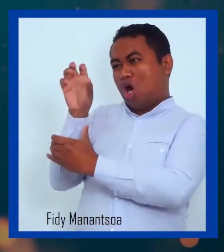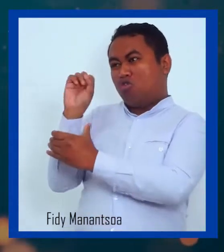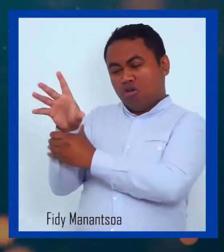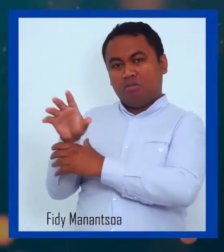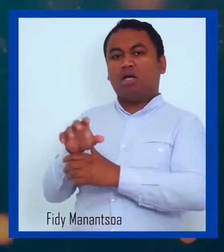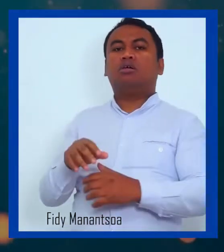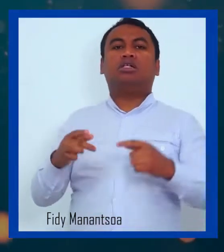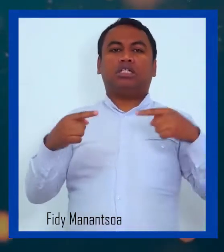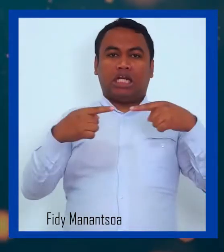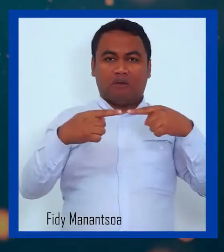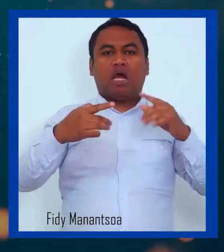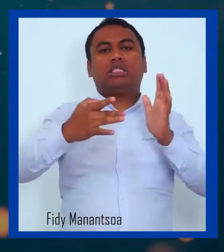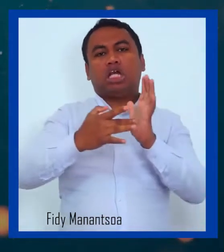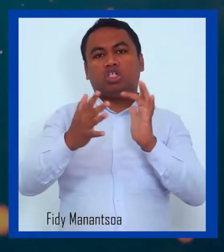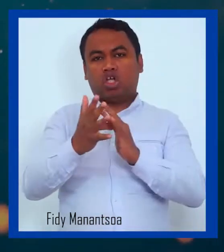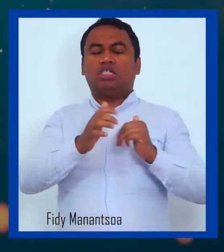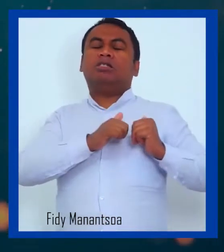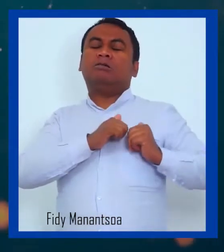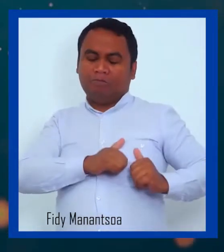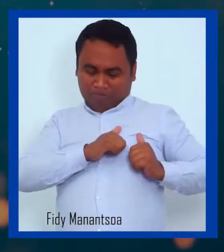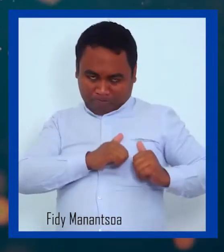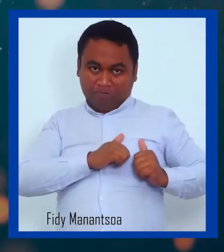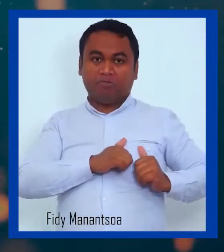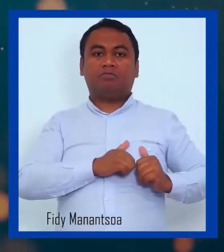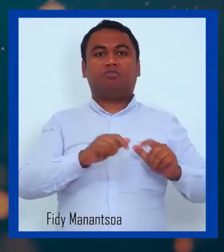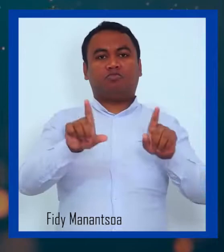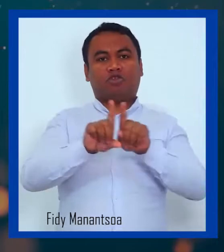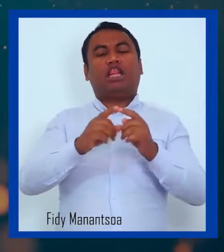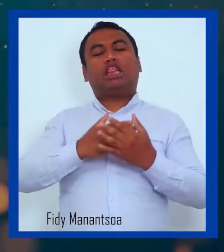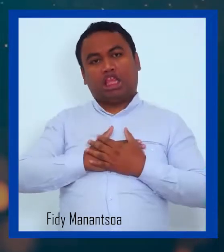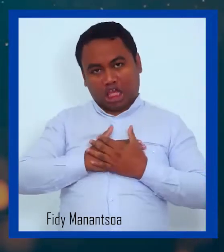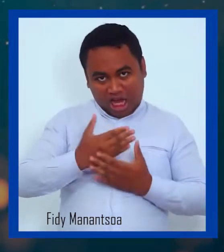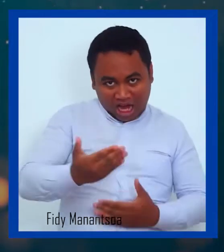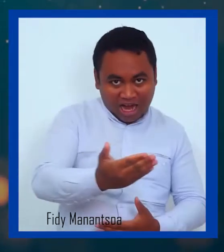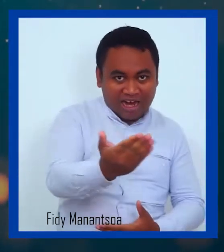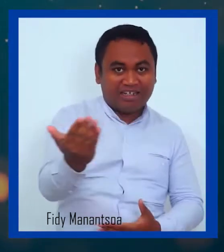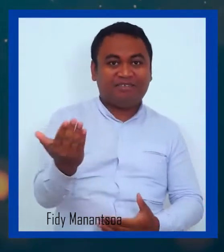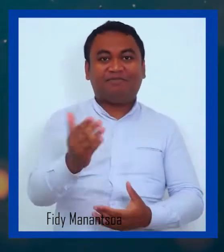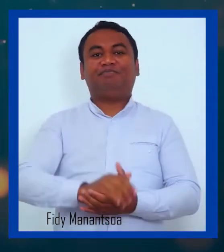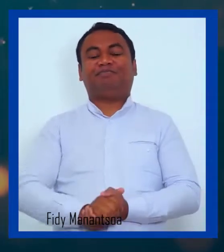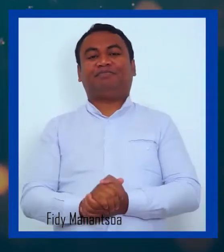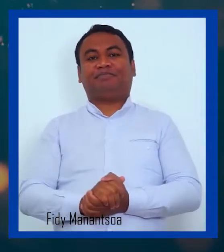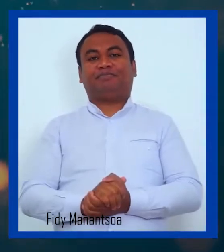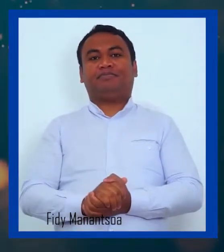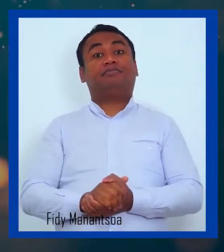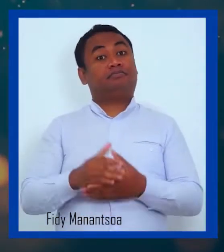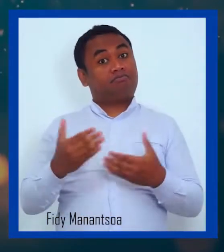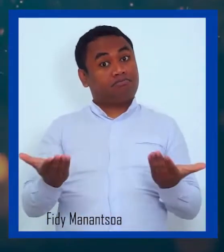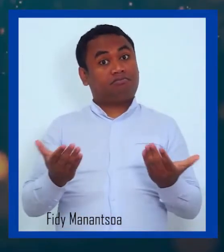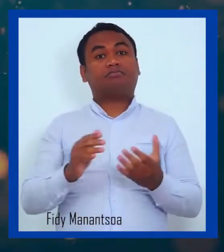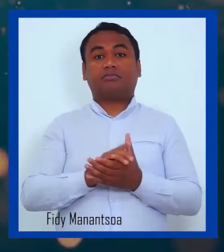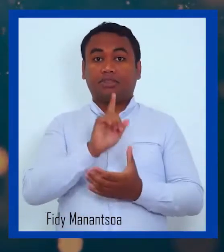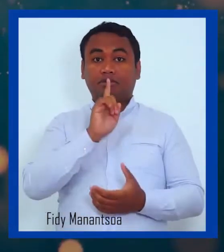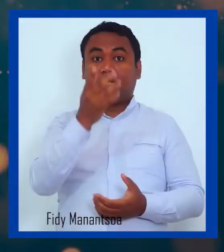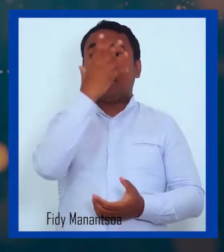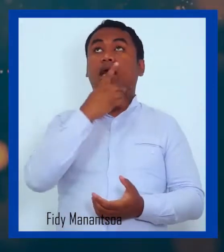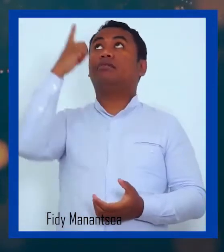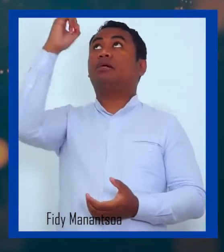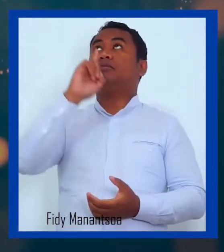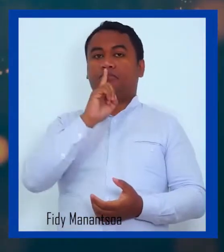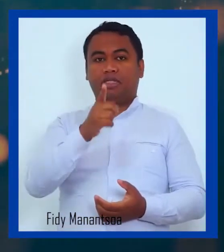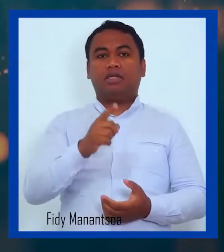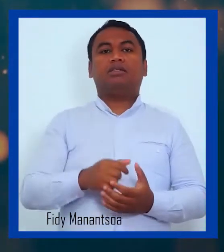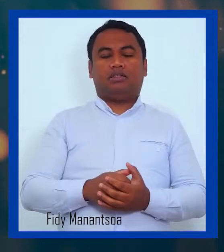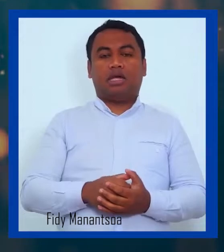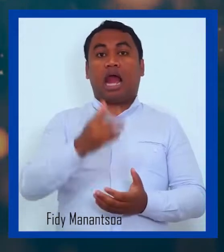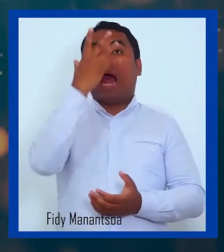olona taminy dia niaretany daholo noho ny fitiavana anao. Ary izany mihitsy mahatonga ny tenin'Andriamanitra ilaza